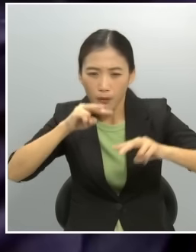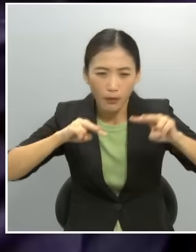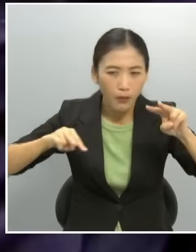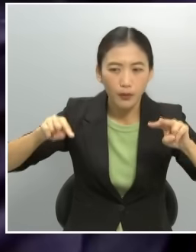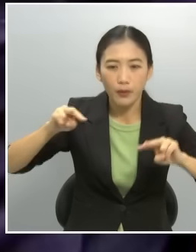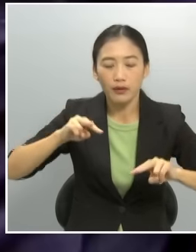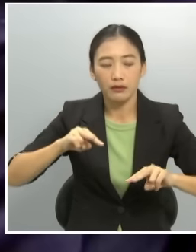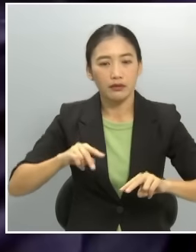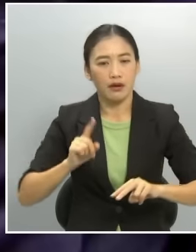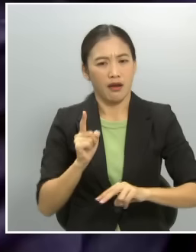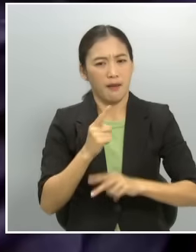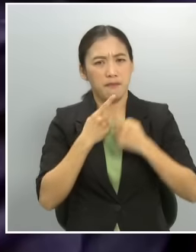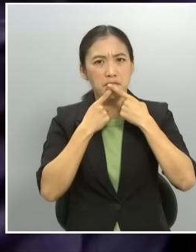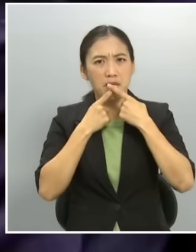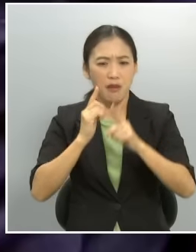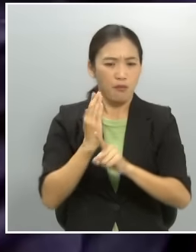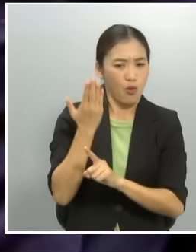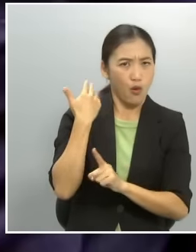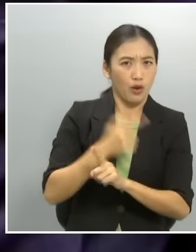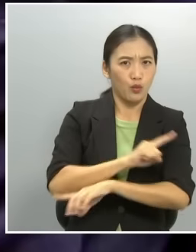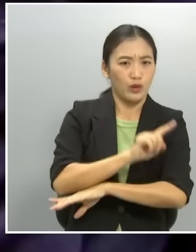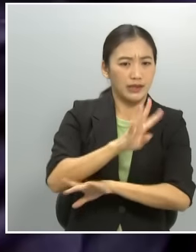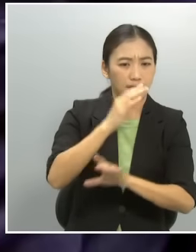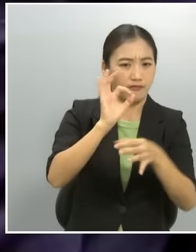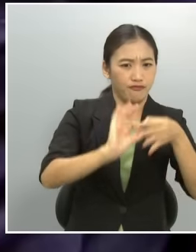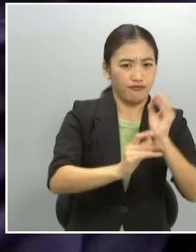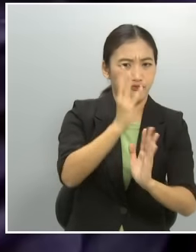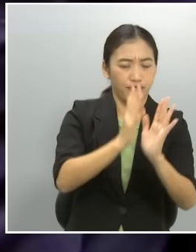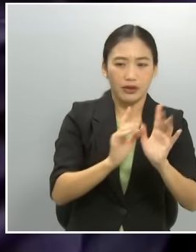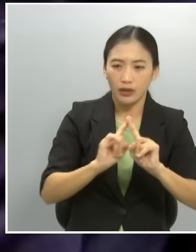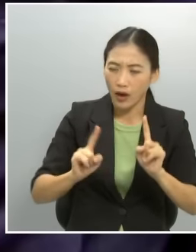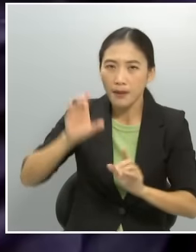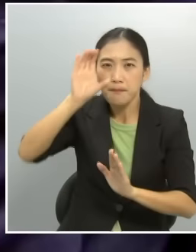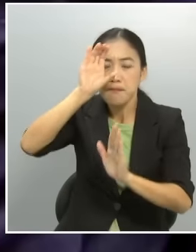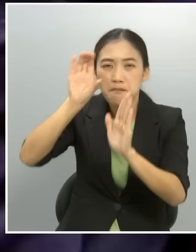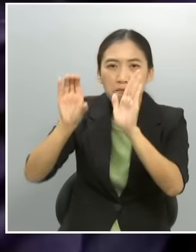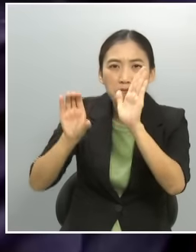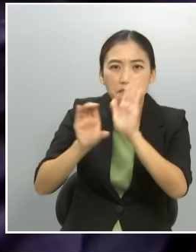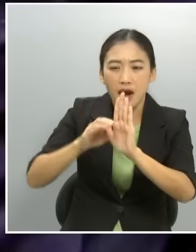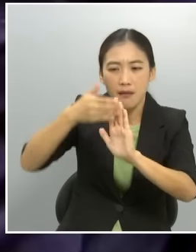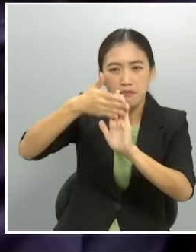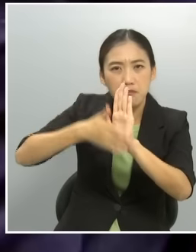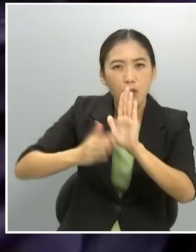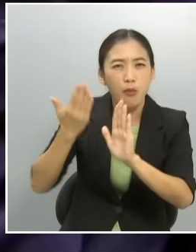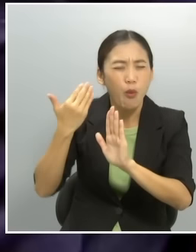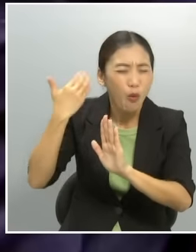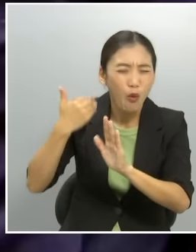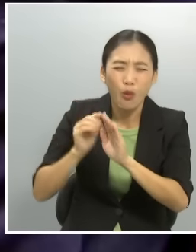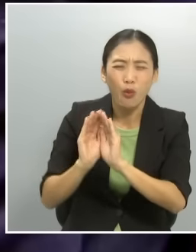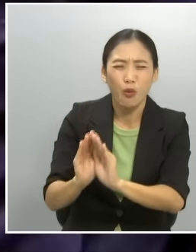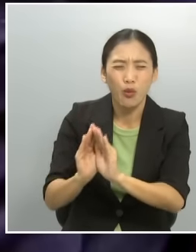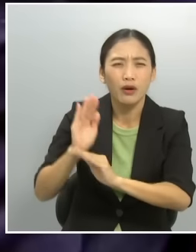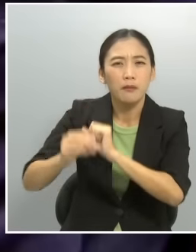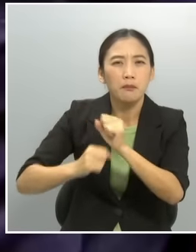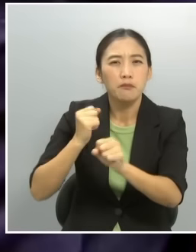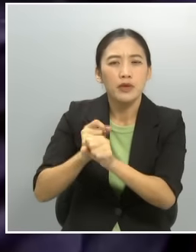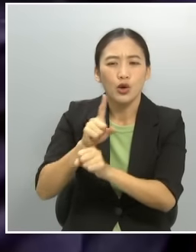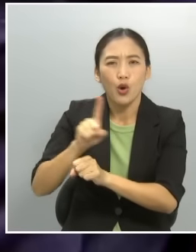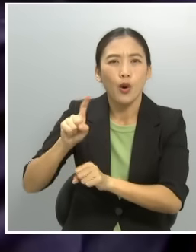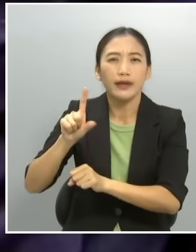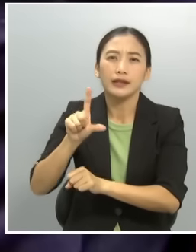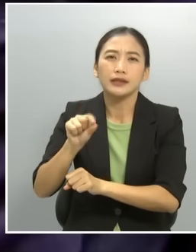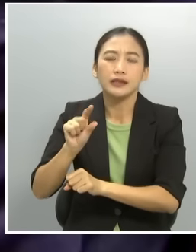าพของพระบรมฉายาลักษณ์พร้อมกับพระประมาภิไธยโบราณอายุ120ปีที่เก็บเอาไว้ในห้องเก็บสมบัติเนี่ยหายไป4ภาพ